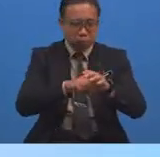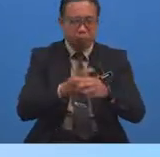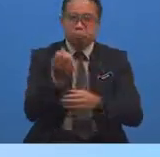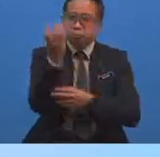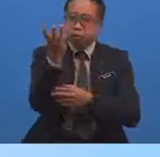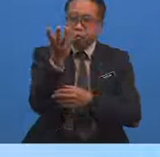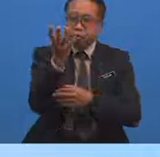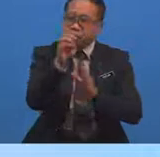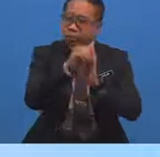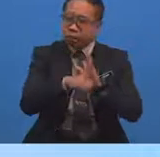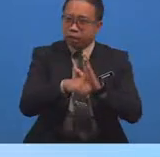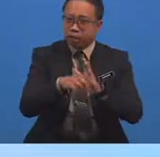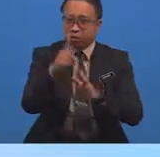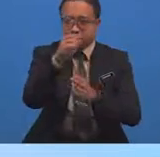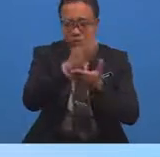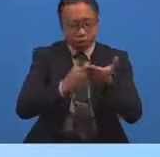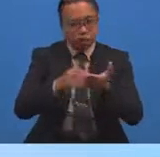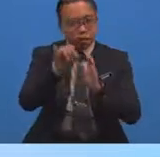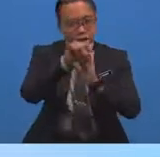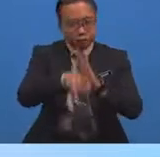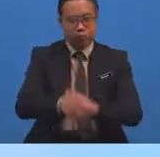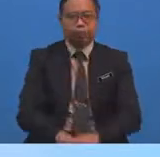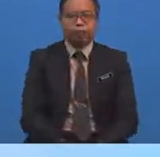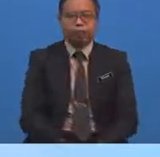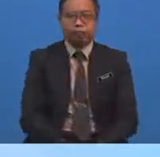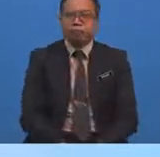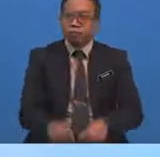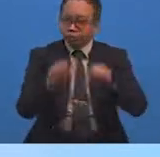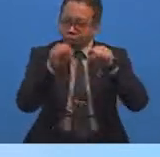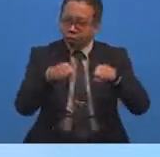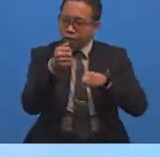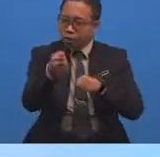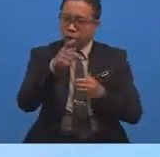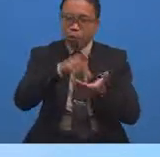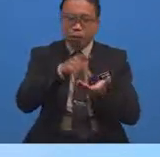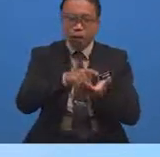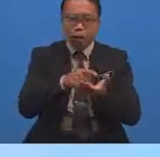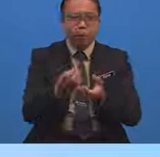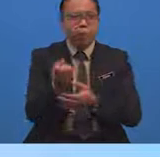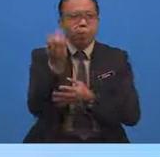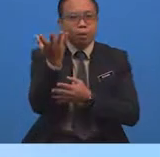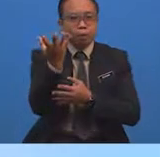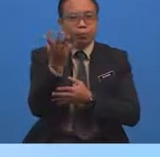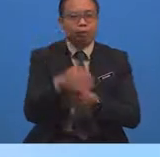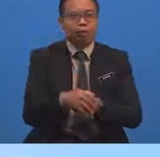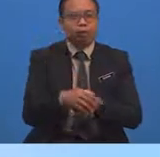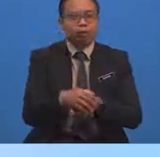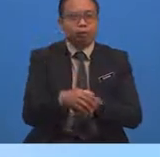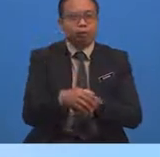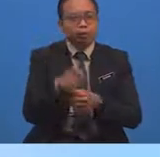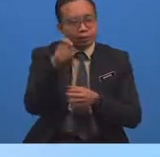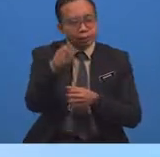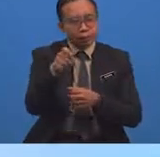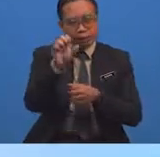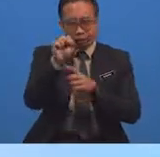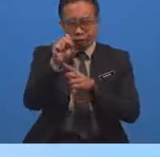setengah jam ini Bolehkah kamu bilang berapakah Tandes